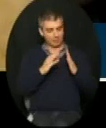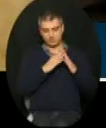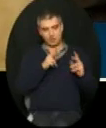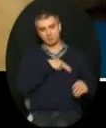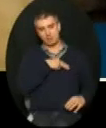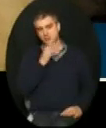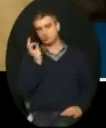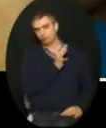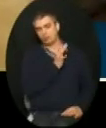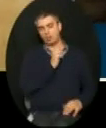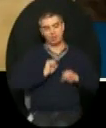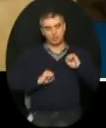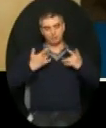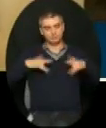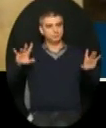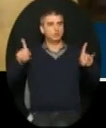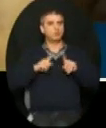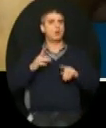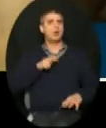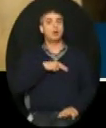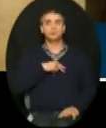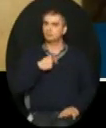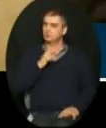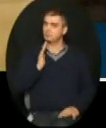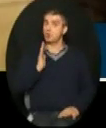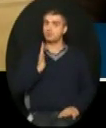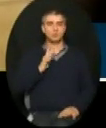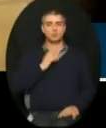הבית זה באחריותה, ואת ההתנערות הזאת מאחריות אני מאוד מאוד מאוד לא אוהבת.